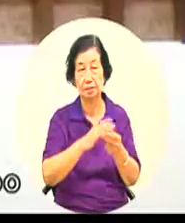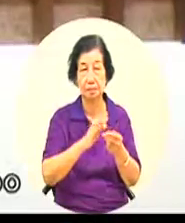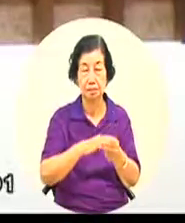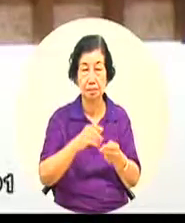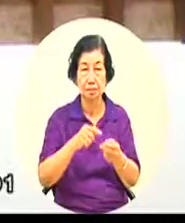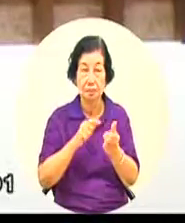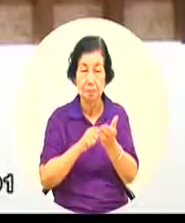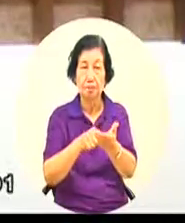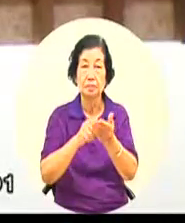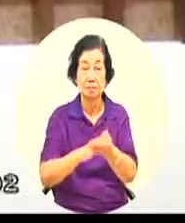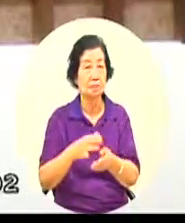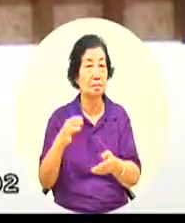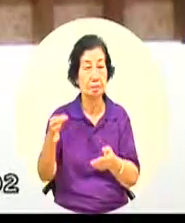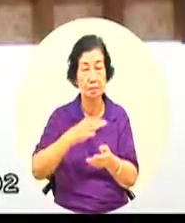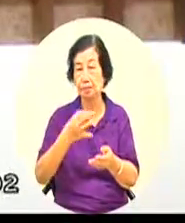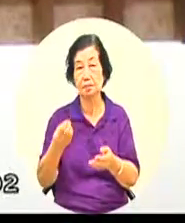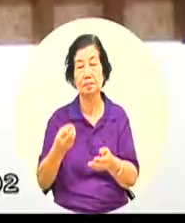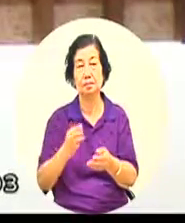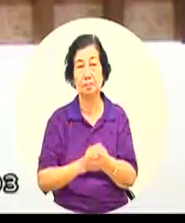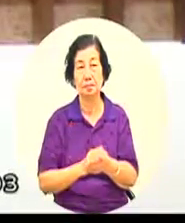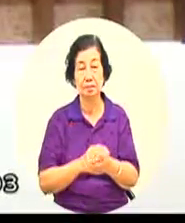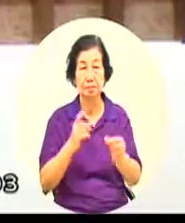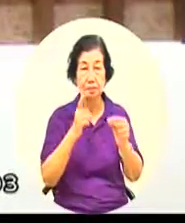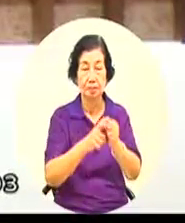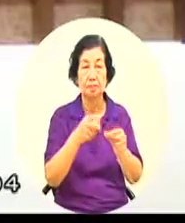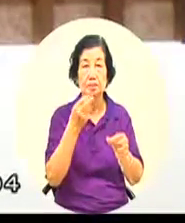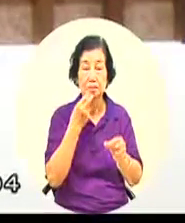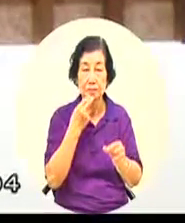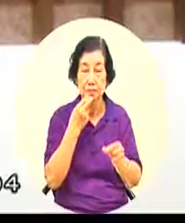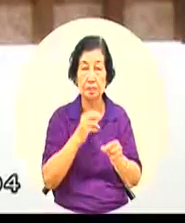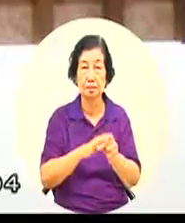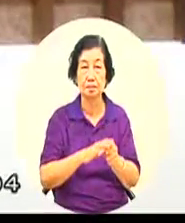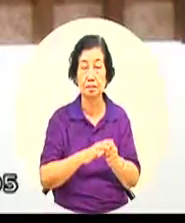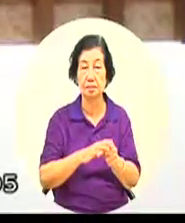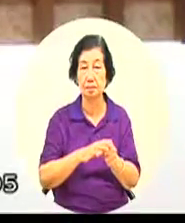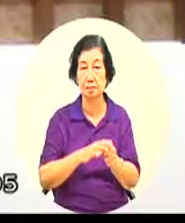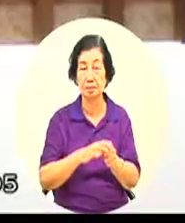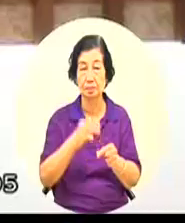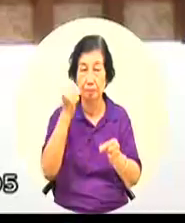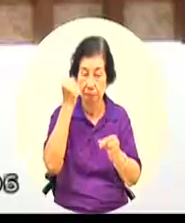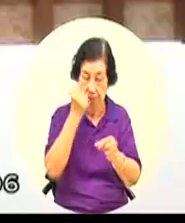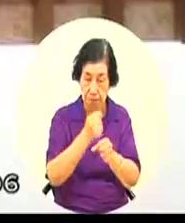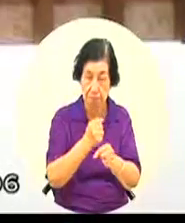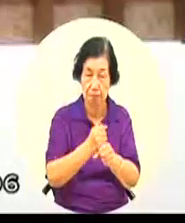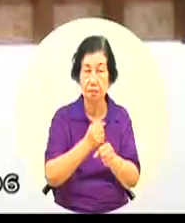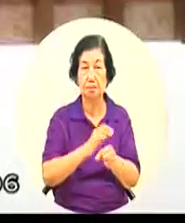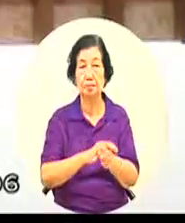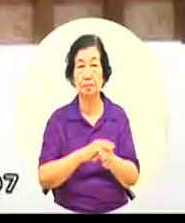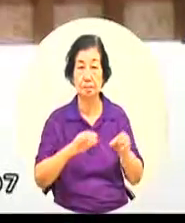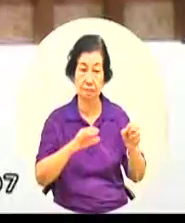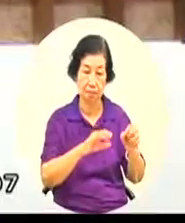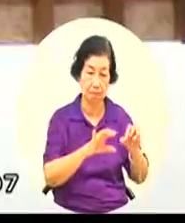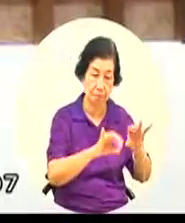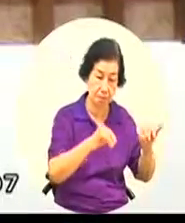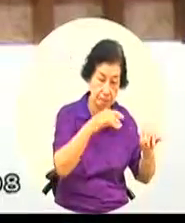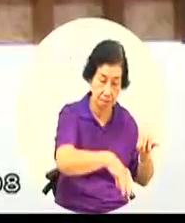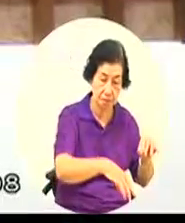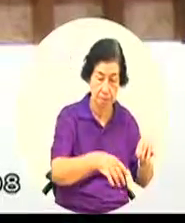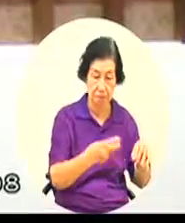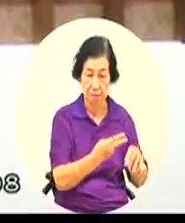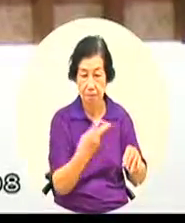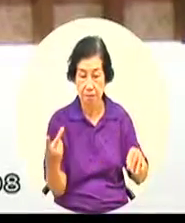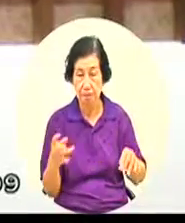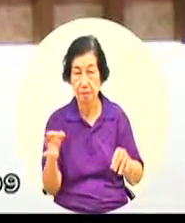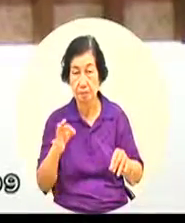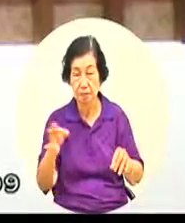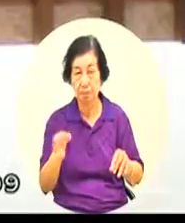中央去拿钱来做哈，校园毒品真的很严重，希望你们中央的钱跟地方的钱一起来加强努力，